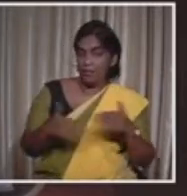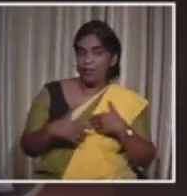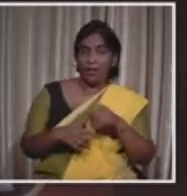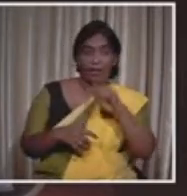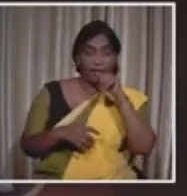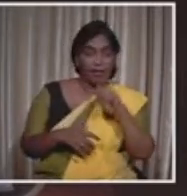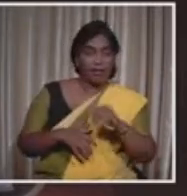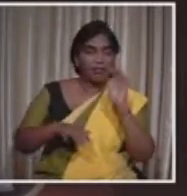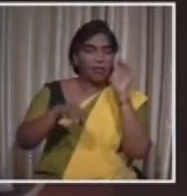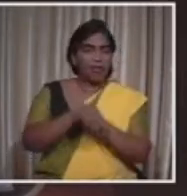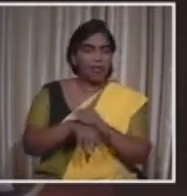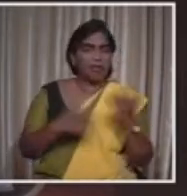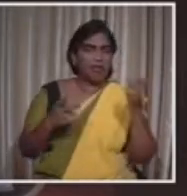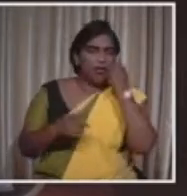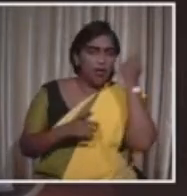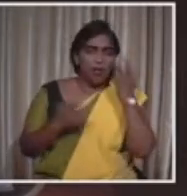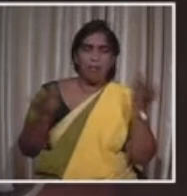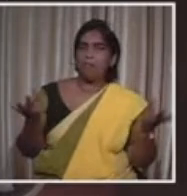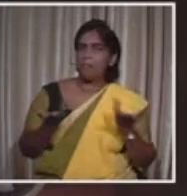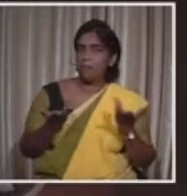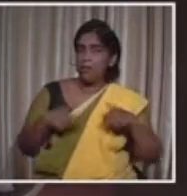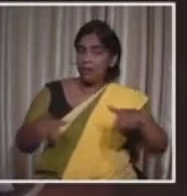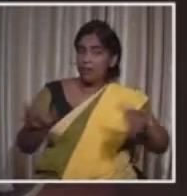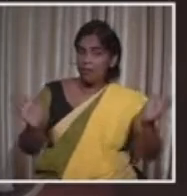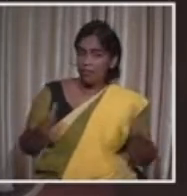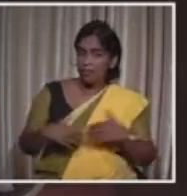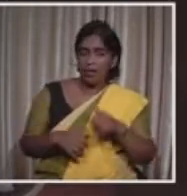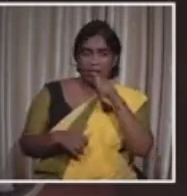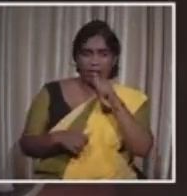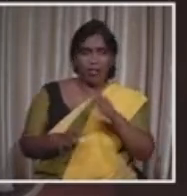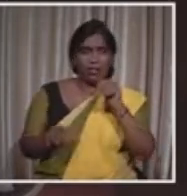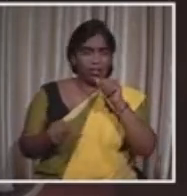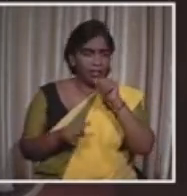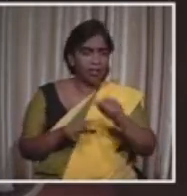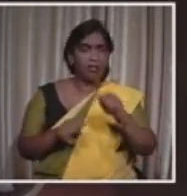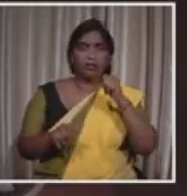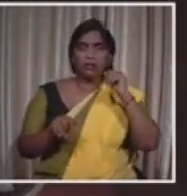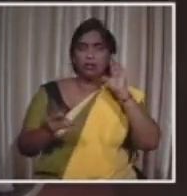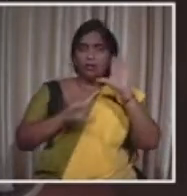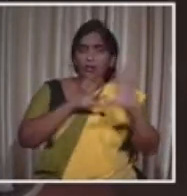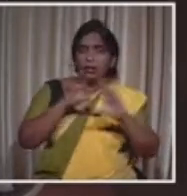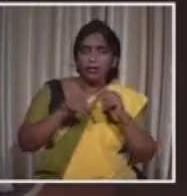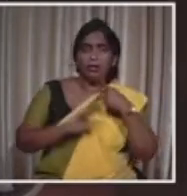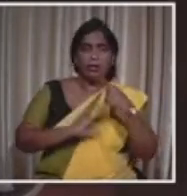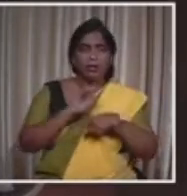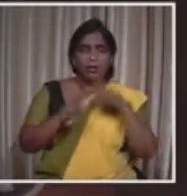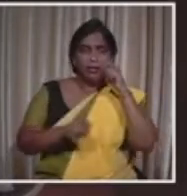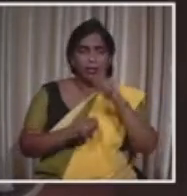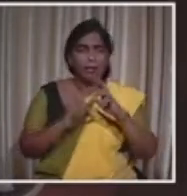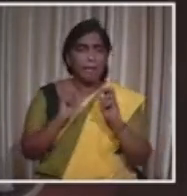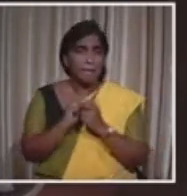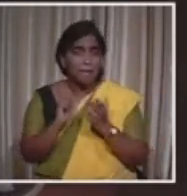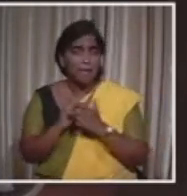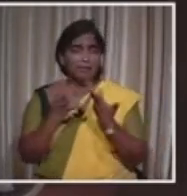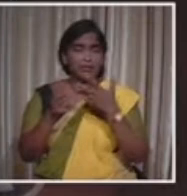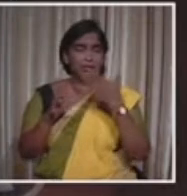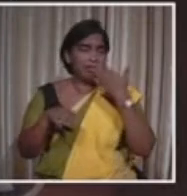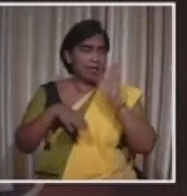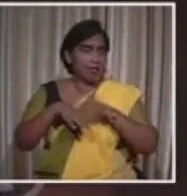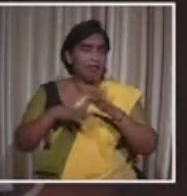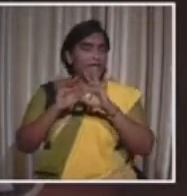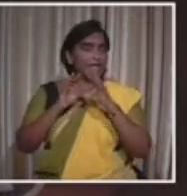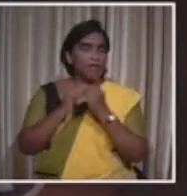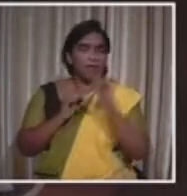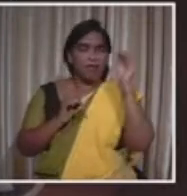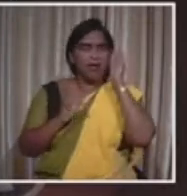සත්‍යය සොයා ගන්නට බැරි වෙලා තිබෙනවා. අදටත් ඇති තතු රටේ ජනතාවත් විශේෂයෙන්ම විපතට පත් වුණු පවුල්වලට දැනගන්නට